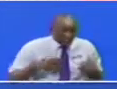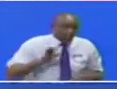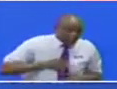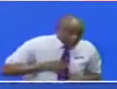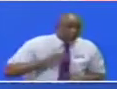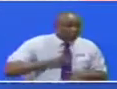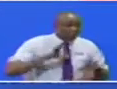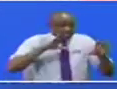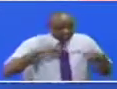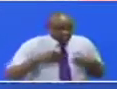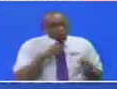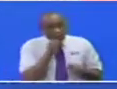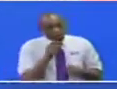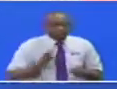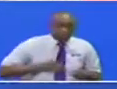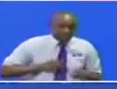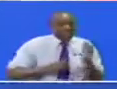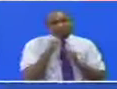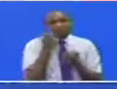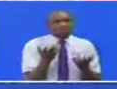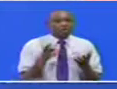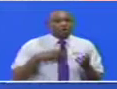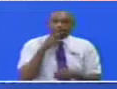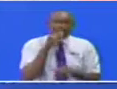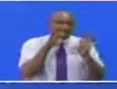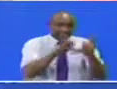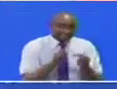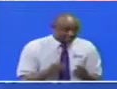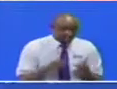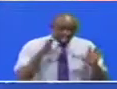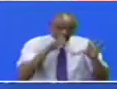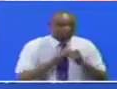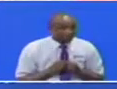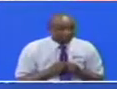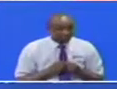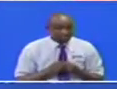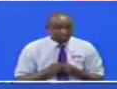wanawake, ama zinatolewa alafu zinaishia kwa jinsia ya kiume?